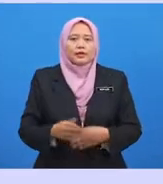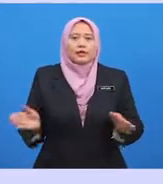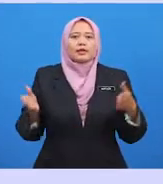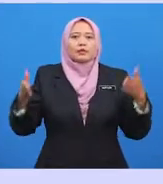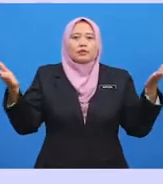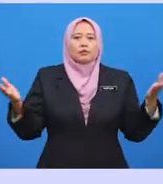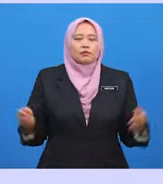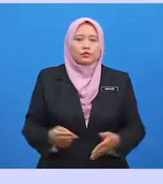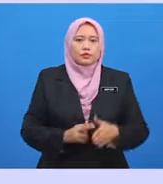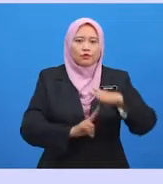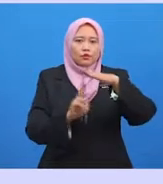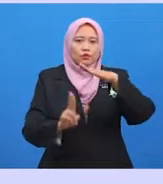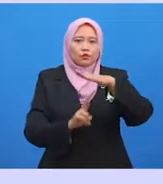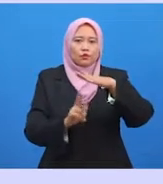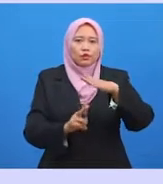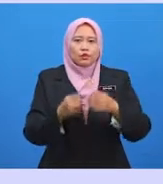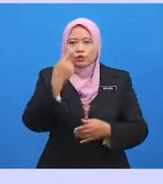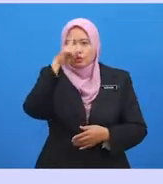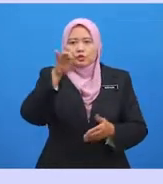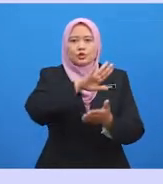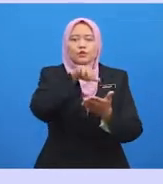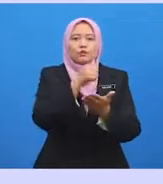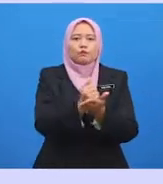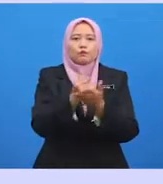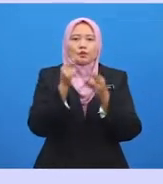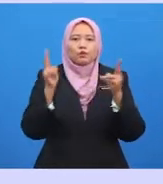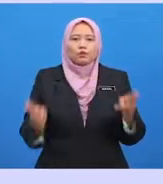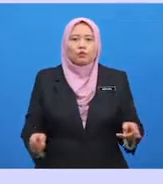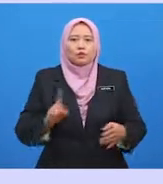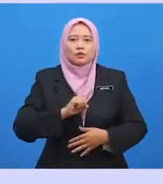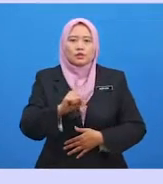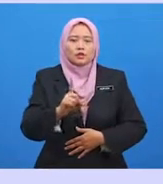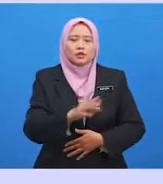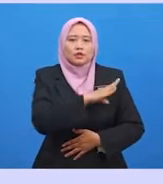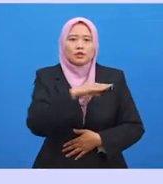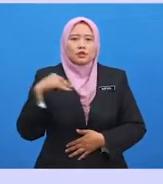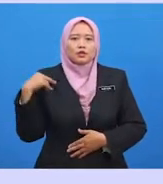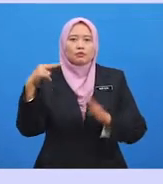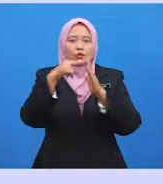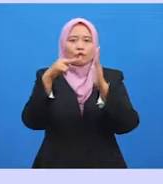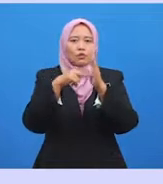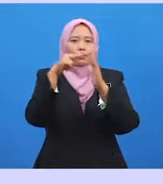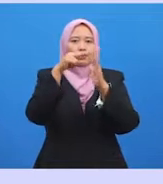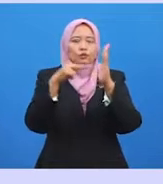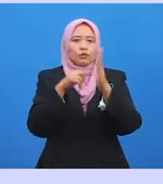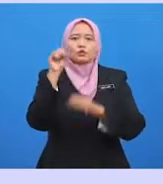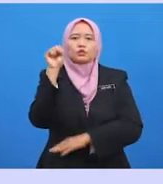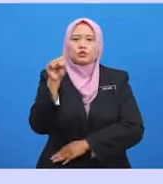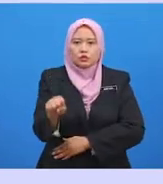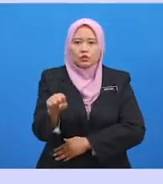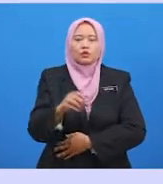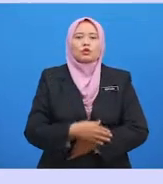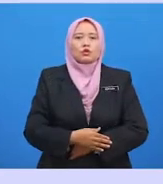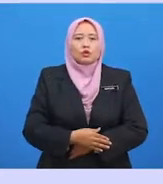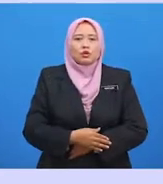untuk semua umat Islam dan hukumnya sunnat oleh itu Rasulullah Shallallahu Alaihi Wasallam